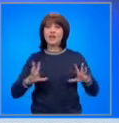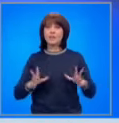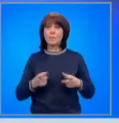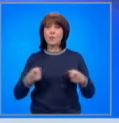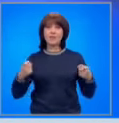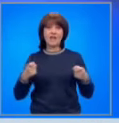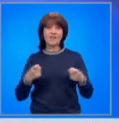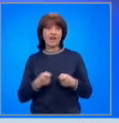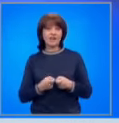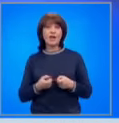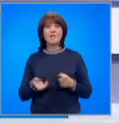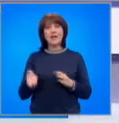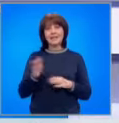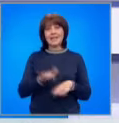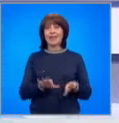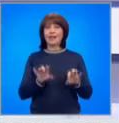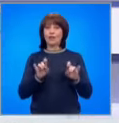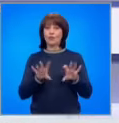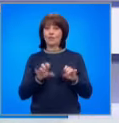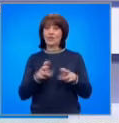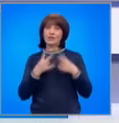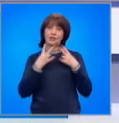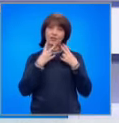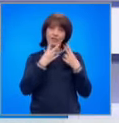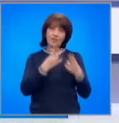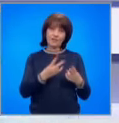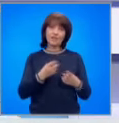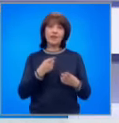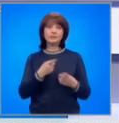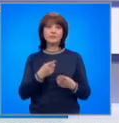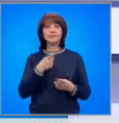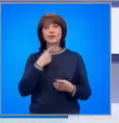Теодора Гатева в След новините. Тя разговаря с някои от